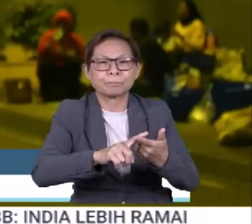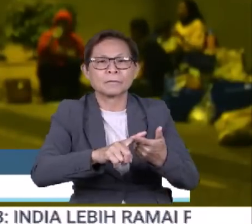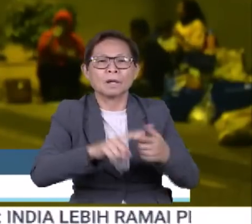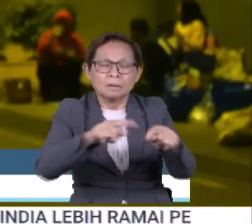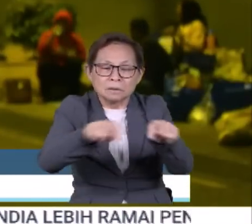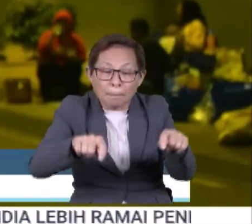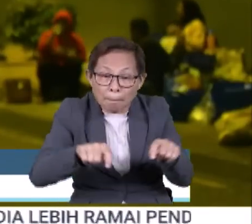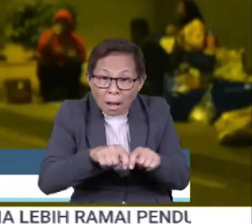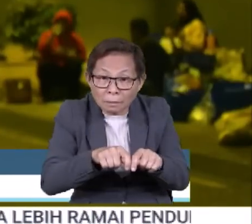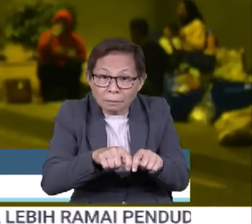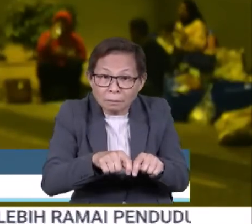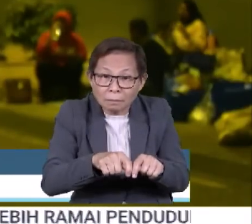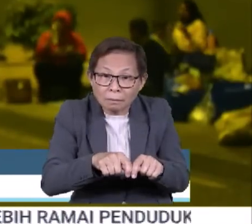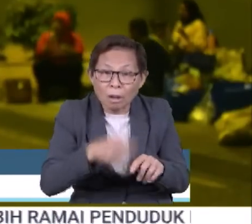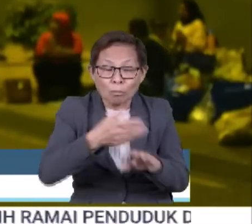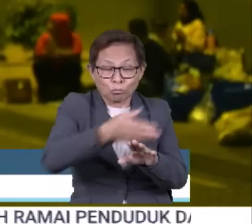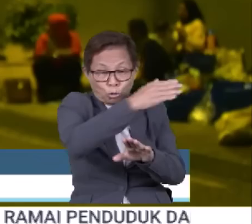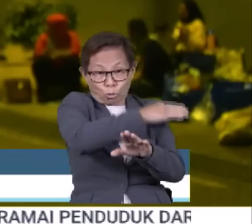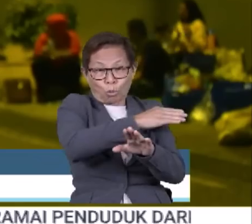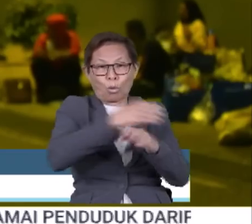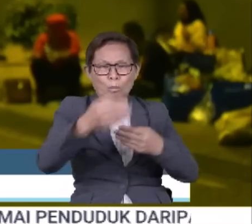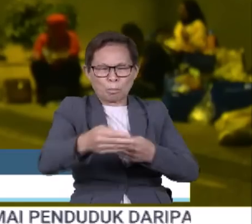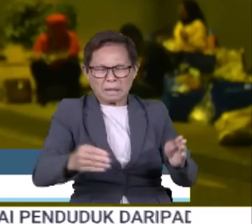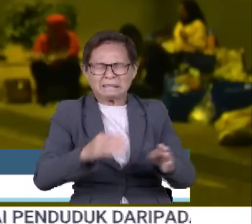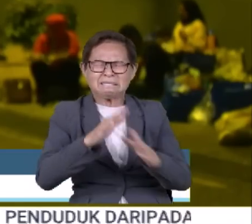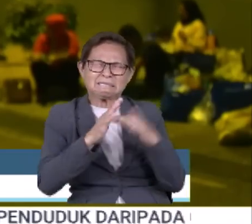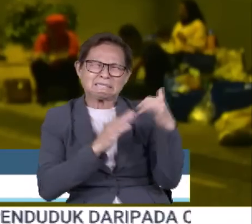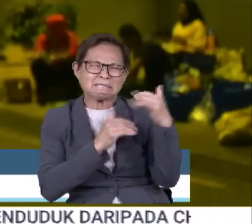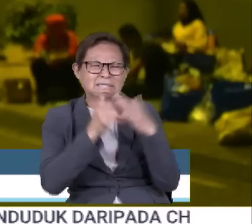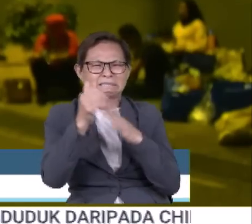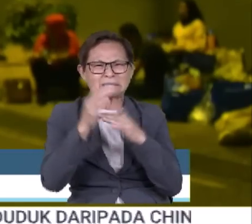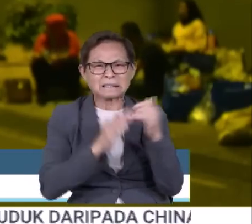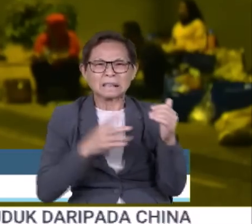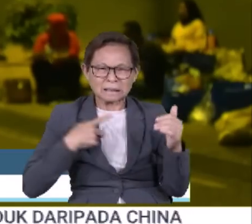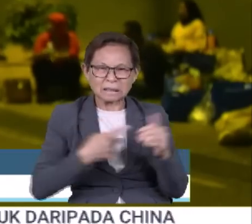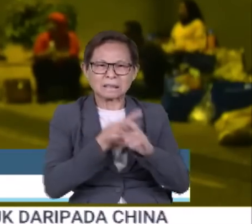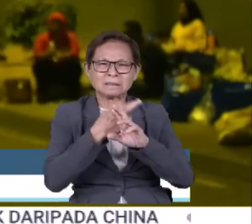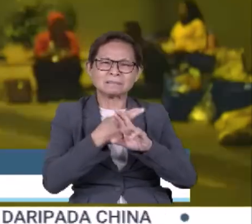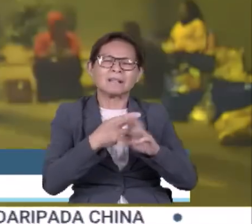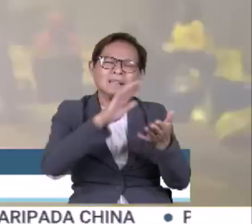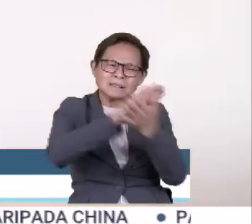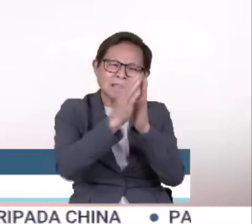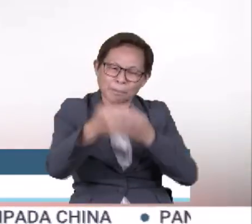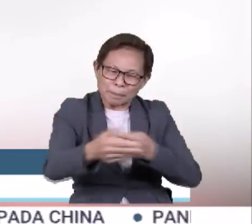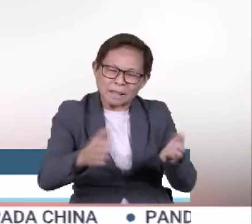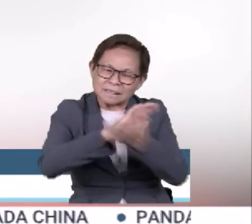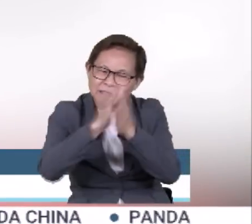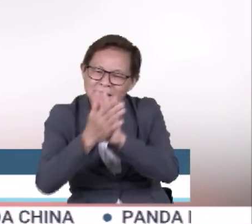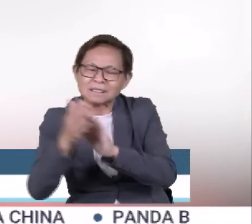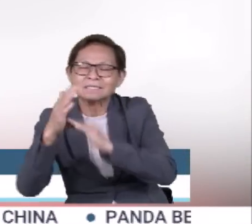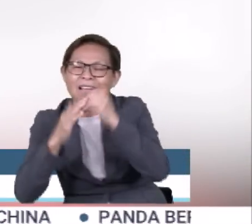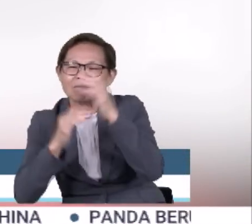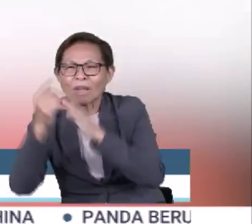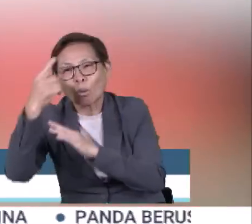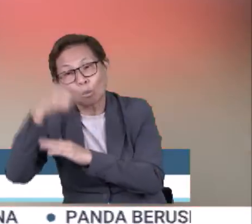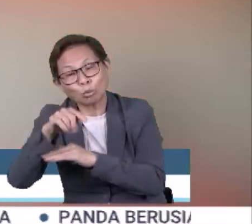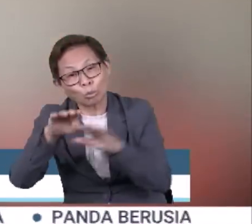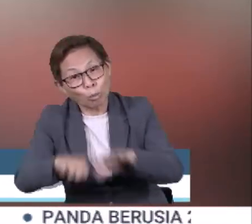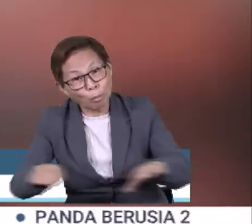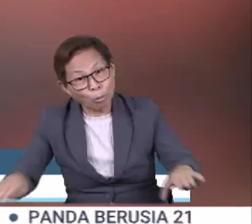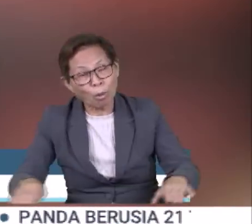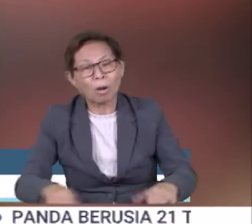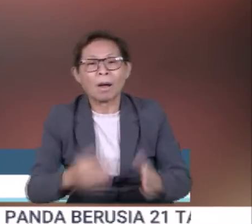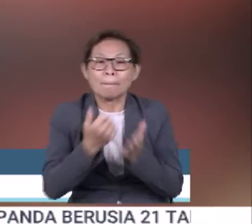tempat, orang kata kalau sebelum ni bilik sangat tidak selesa. So kita selesakan. Dengan bantuan